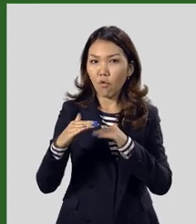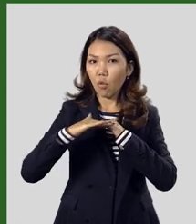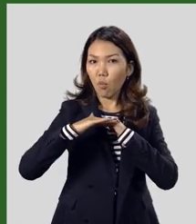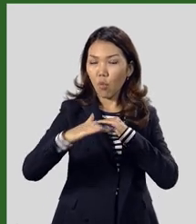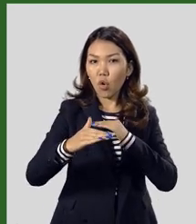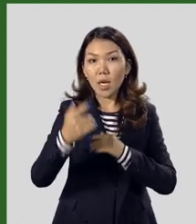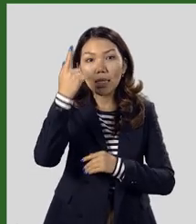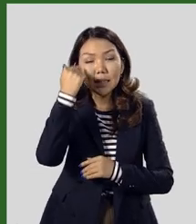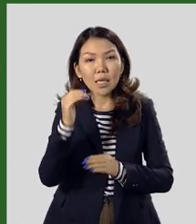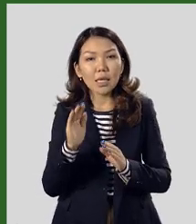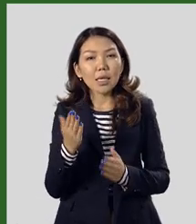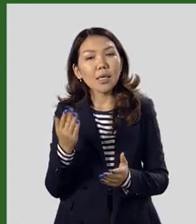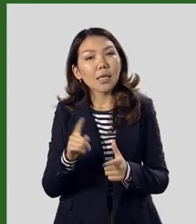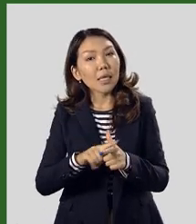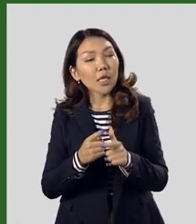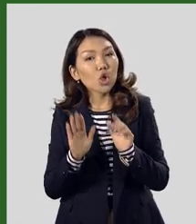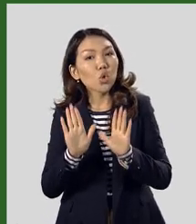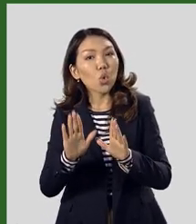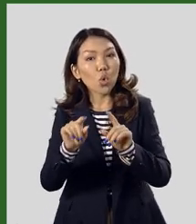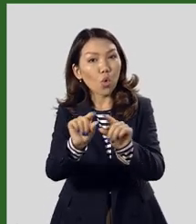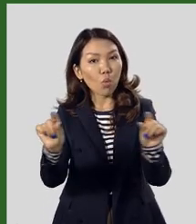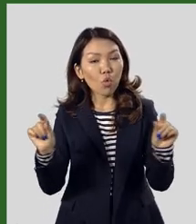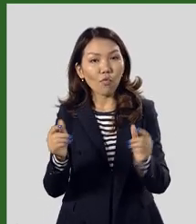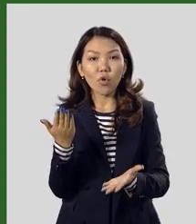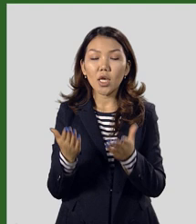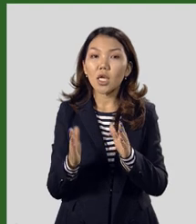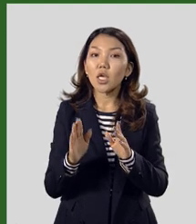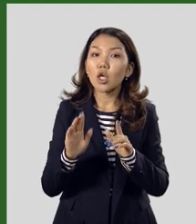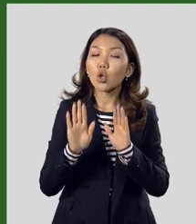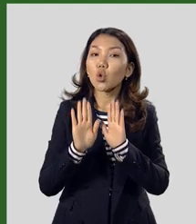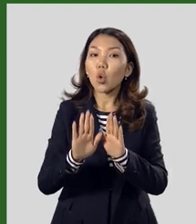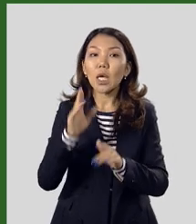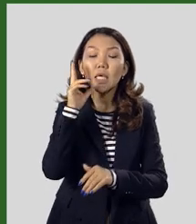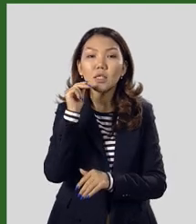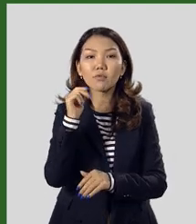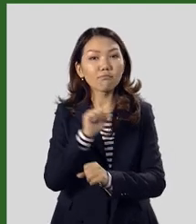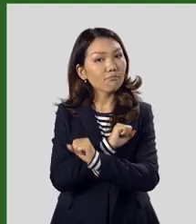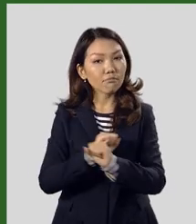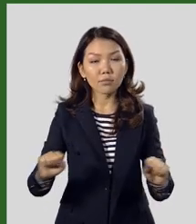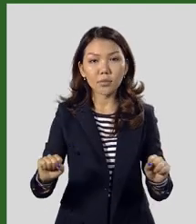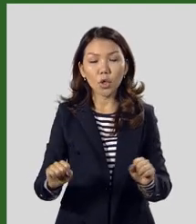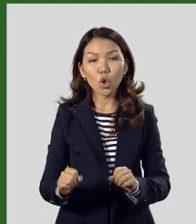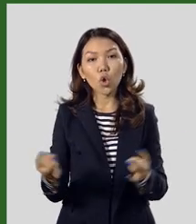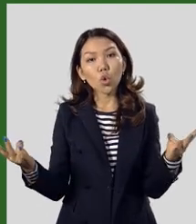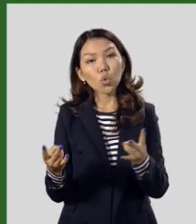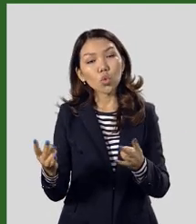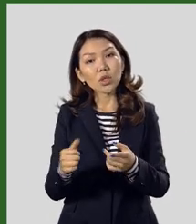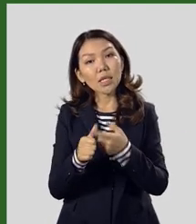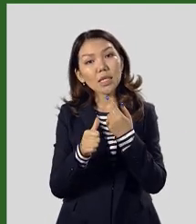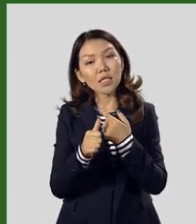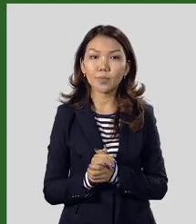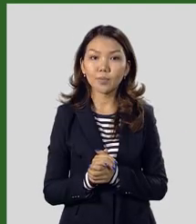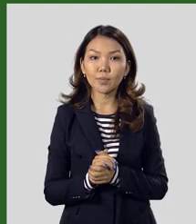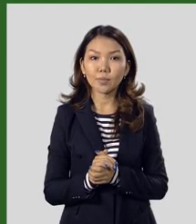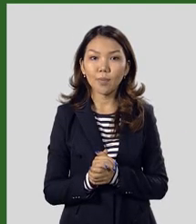зная или только букву, или только цифру? Нет, нельзя. Нужно называть и букву, и